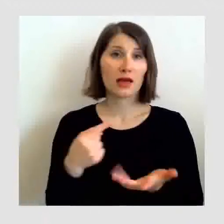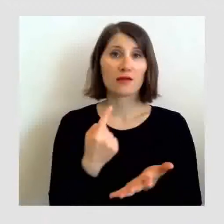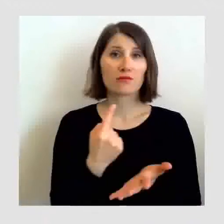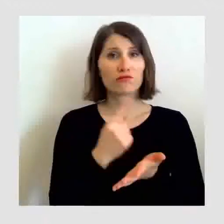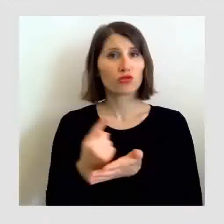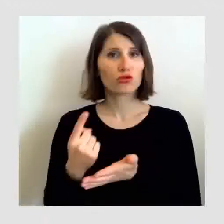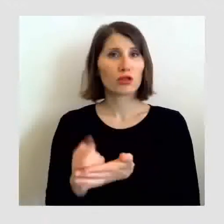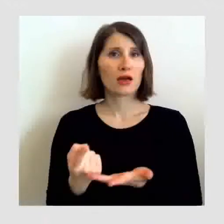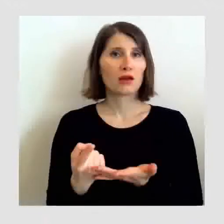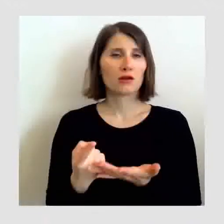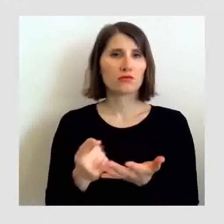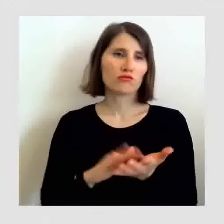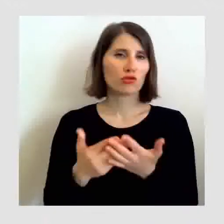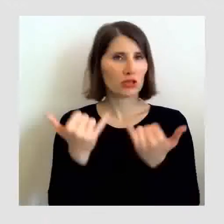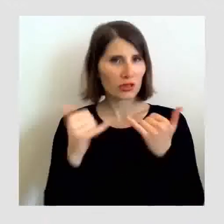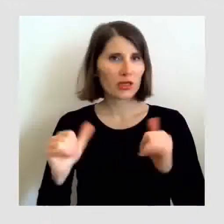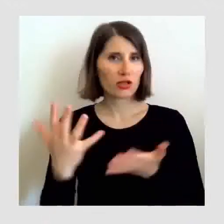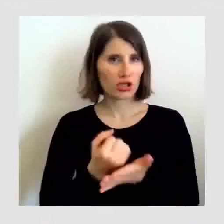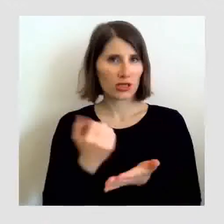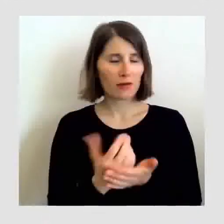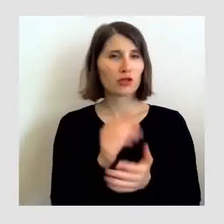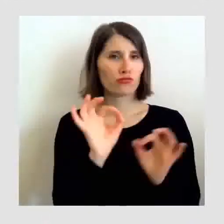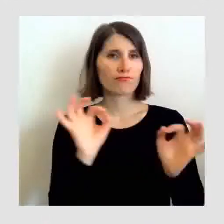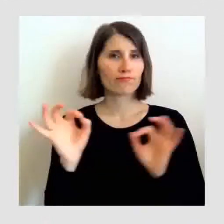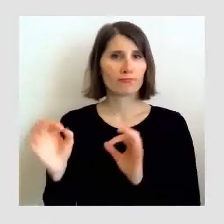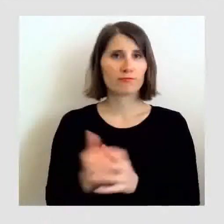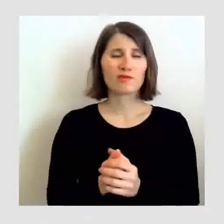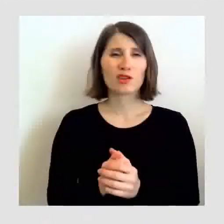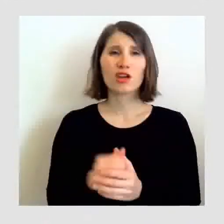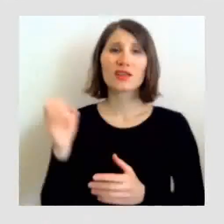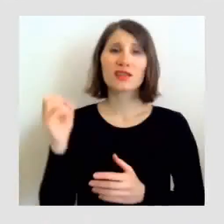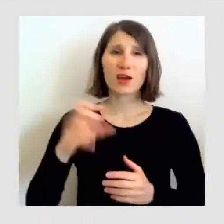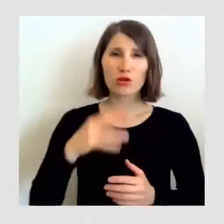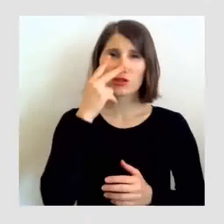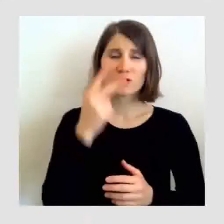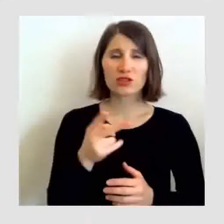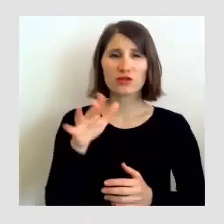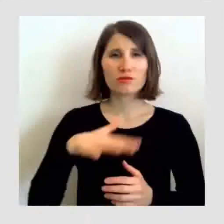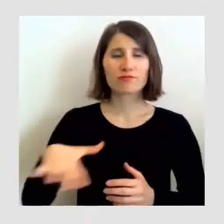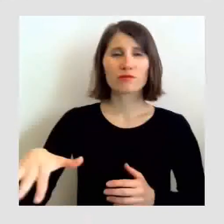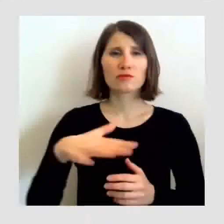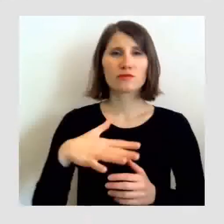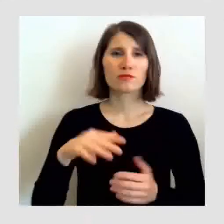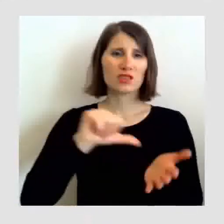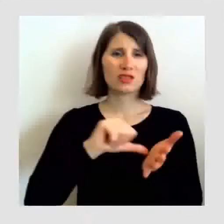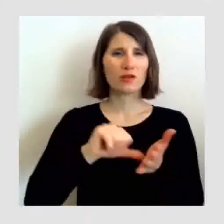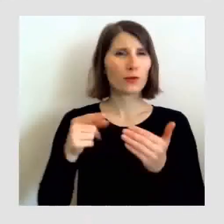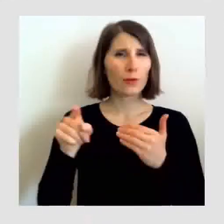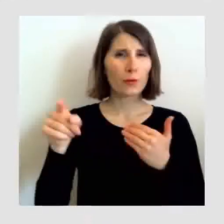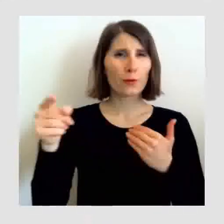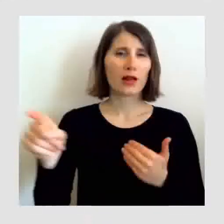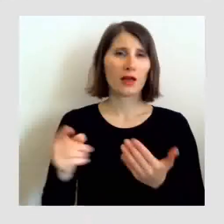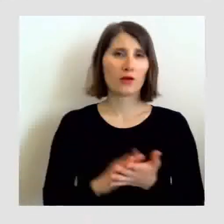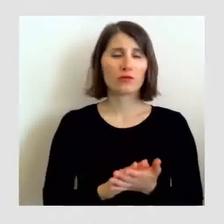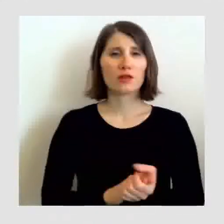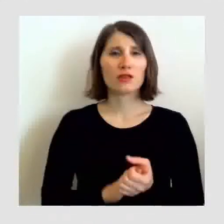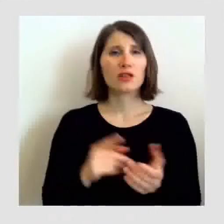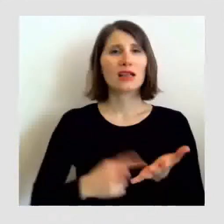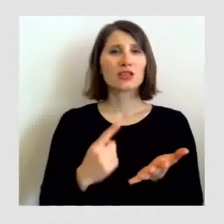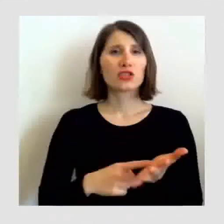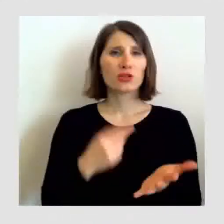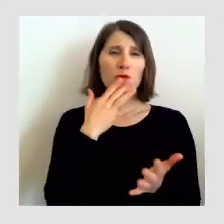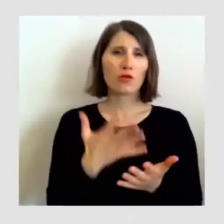żyją z rolnictwa. Największym problemem są te odległe obszary od centrów, najczęściej w strategiach wojewódzkich